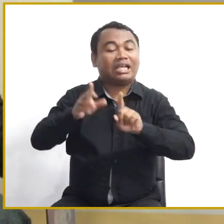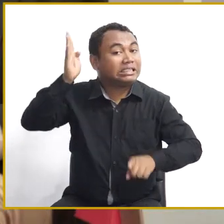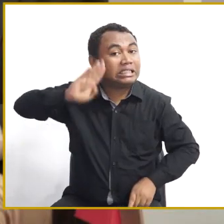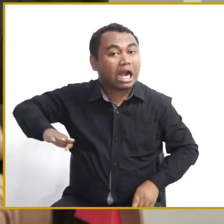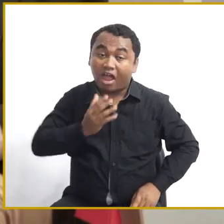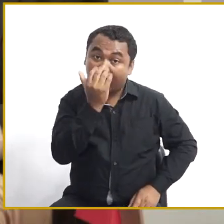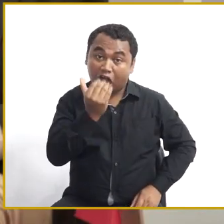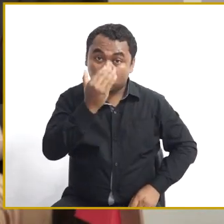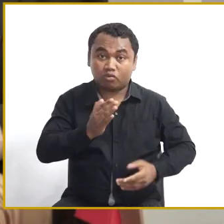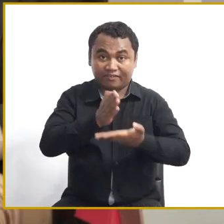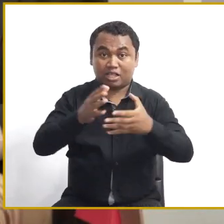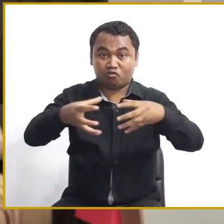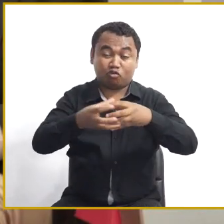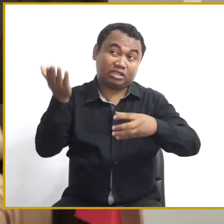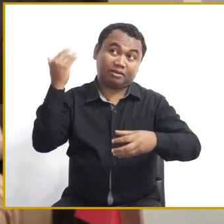Zanak'Fianarantsoa.